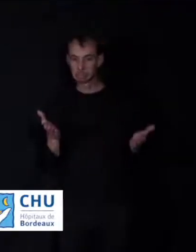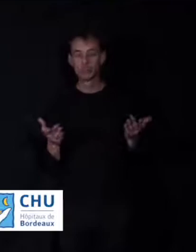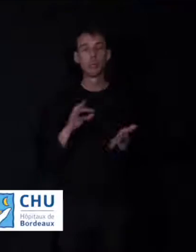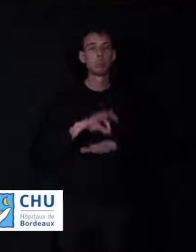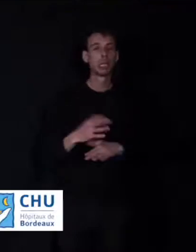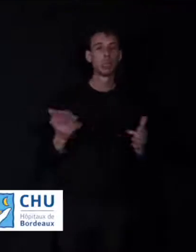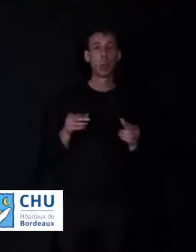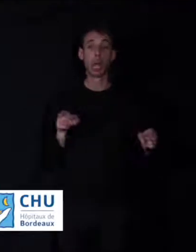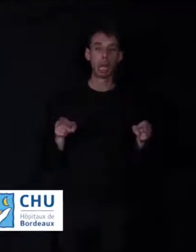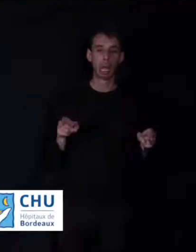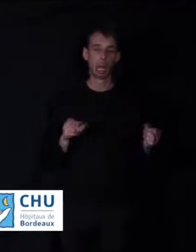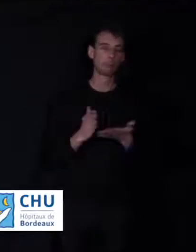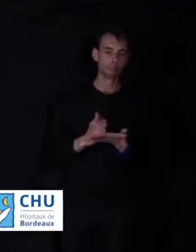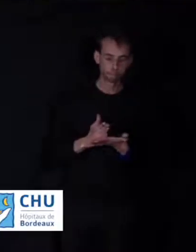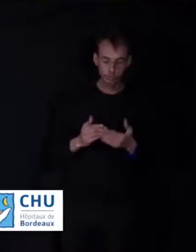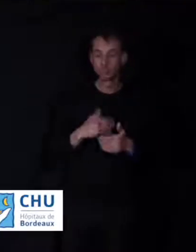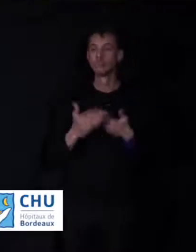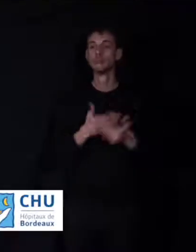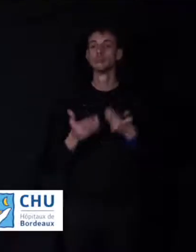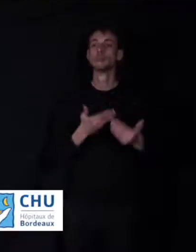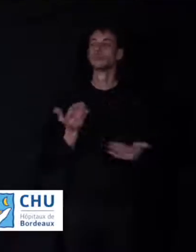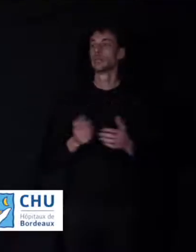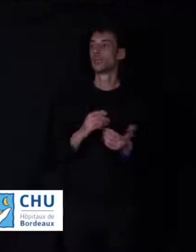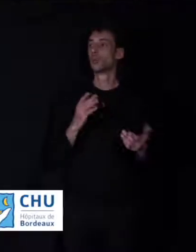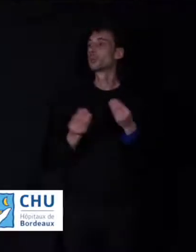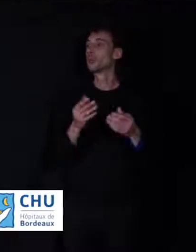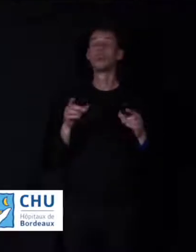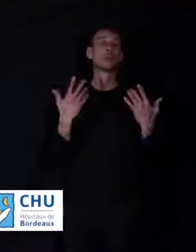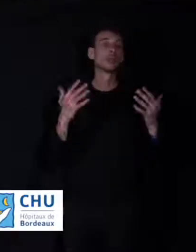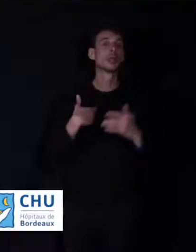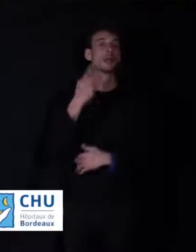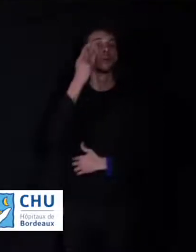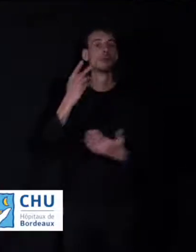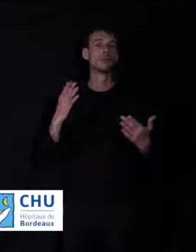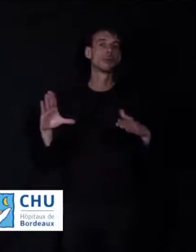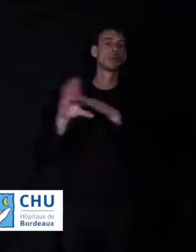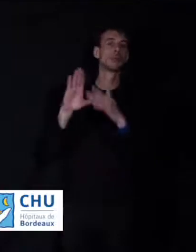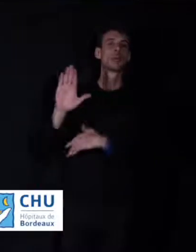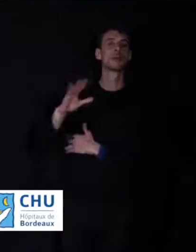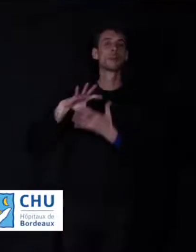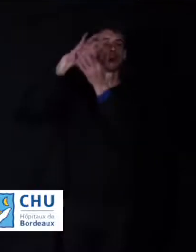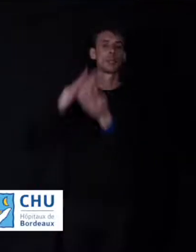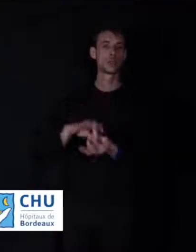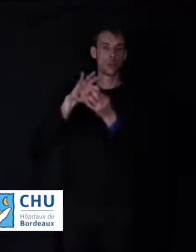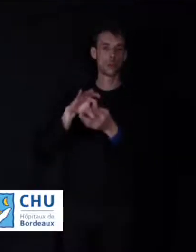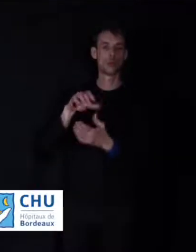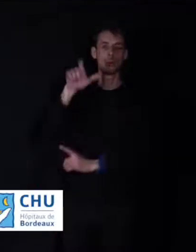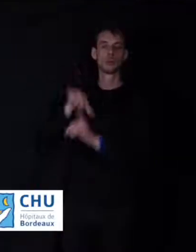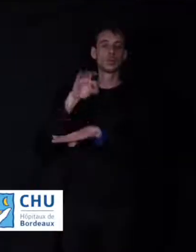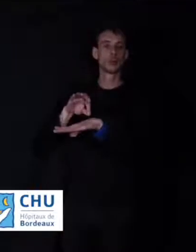le même. Ou une image plus d'icône où on voyait ces malades un peu rejetés car atteints de la